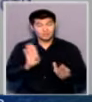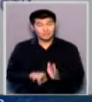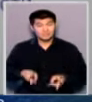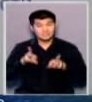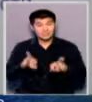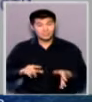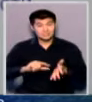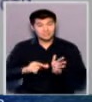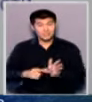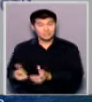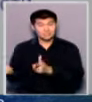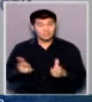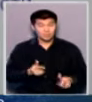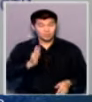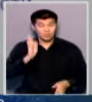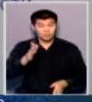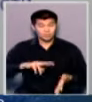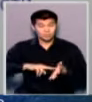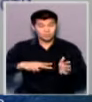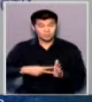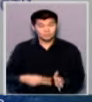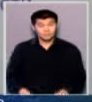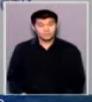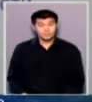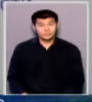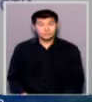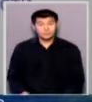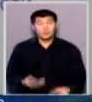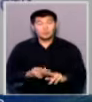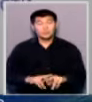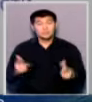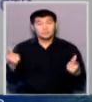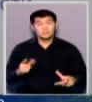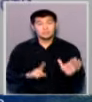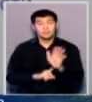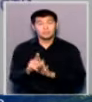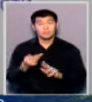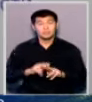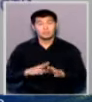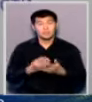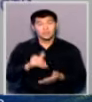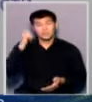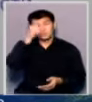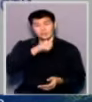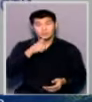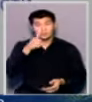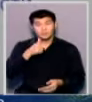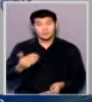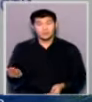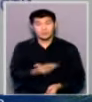орта дайындауды мақсат қылып қойдық. Осы пандемия басталғалы осы жыл бойына